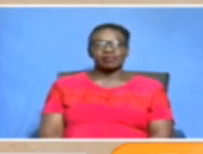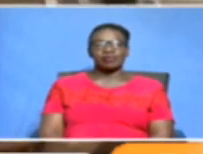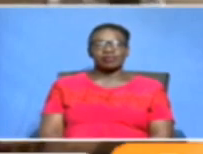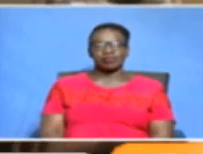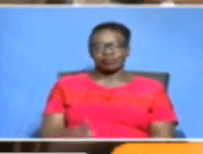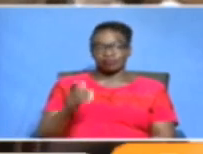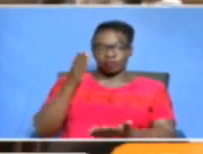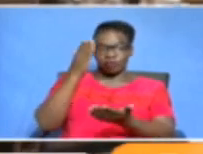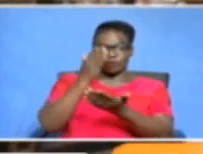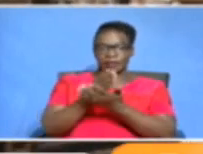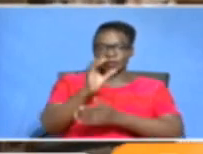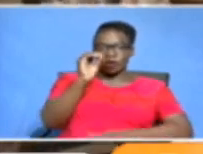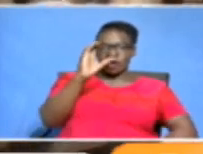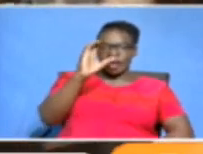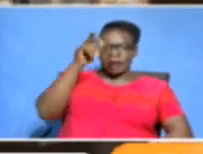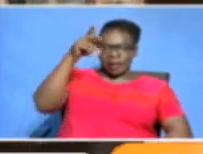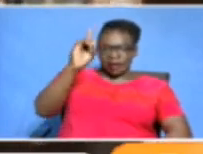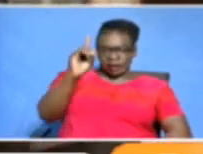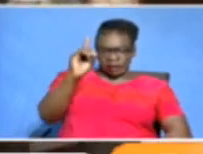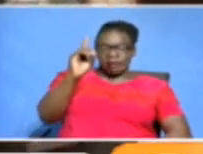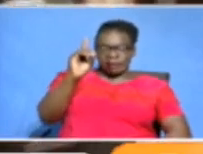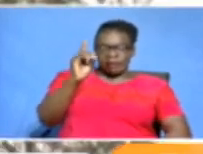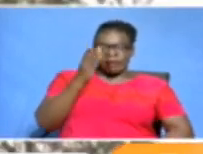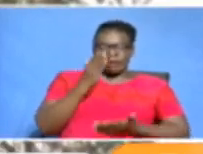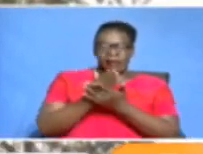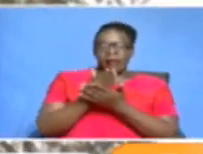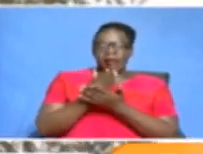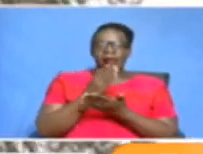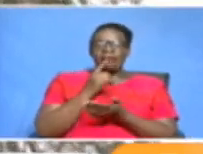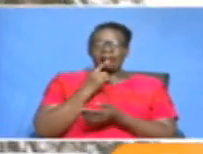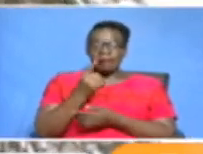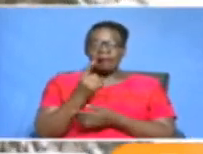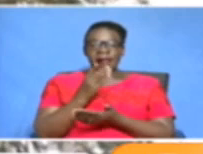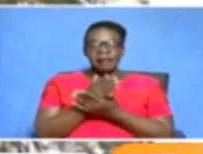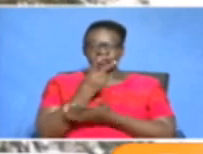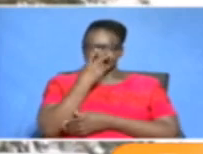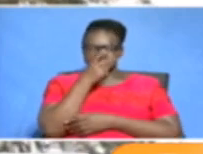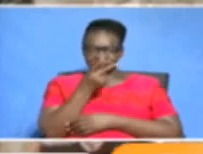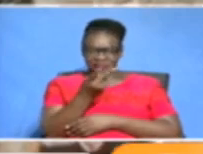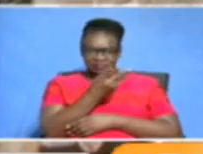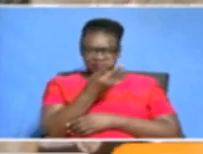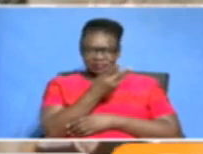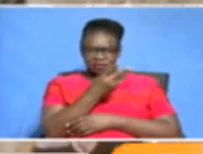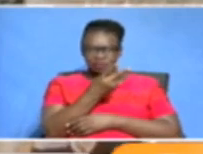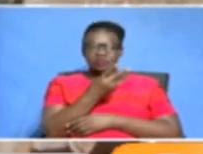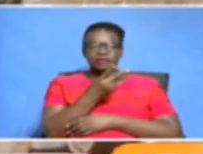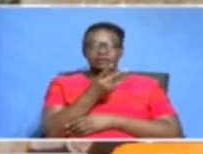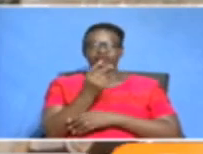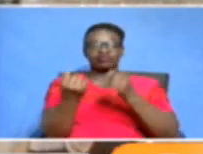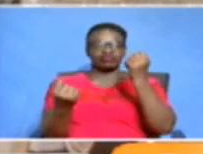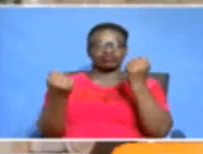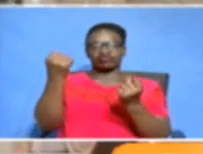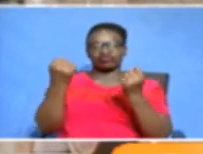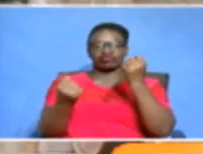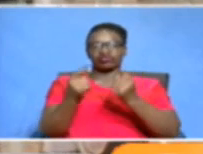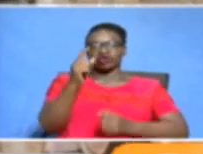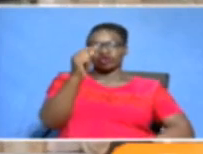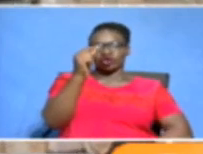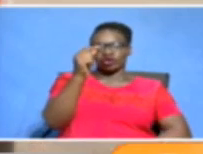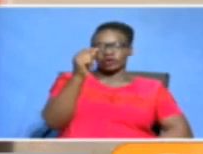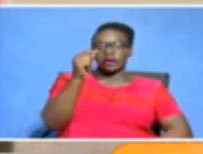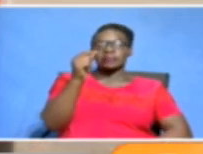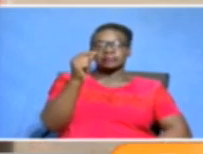Akidhibitisha kisa hicho, OCPD wa Webuye Zakayas Ngenu alisema kuwa washukiwa hao wawili waliokuwa kiendesha gari aina ya Toyota